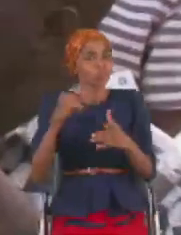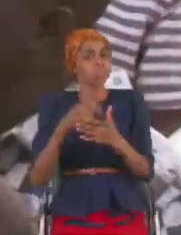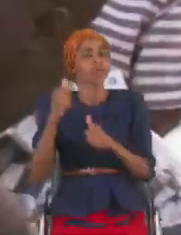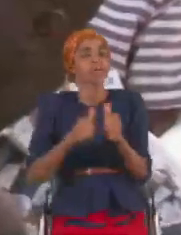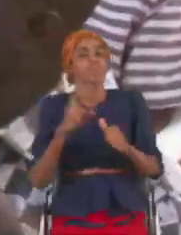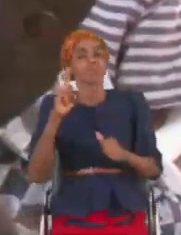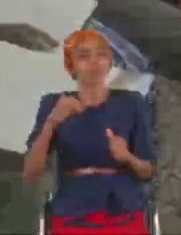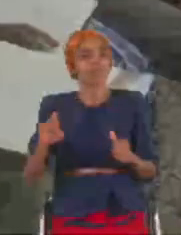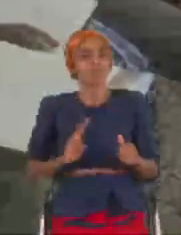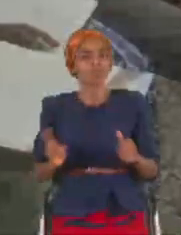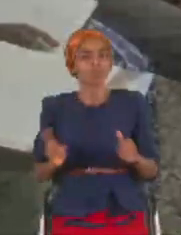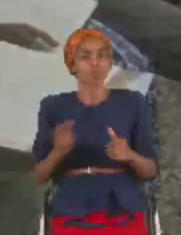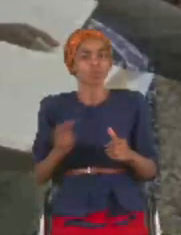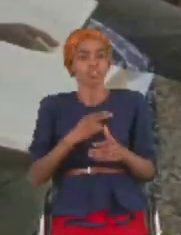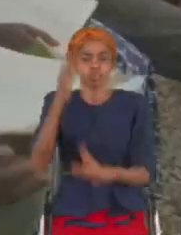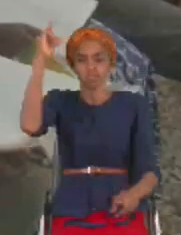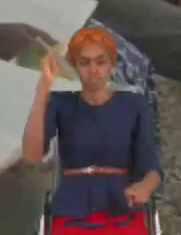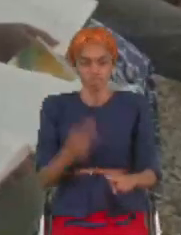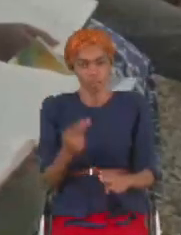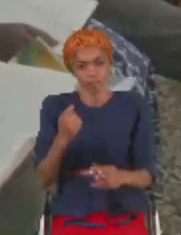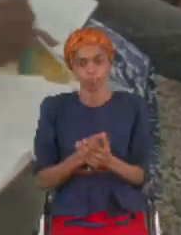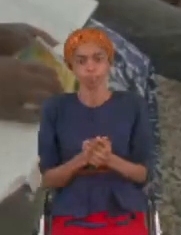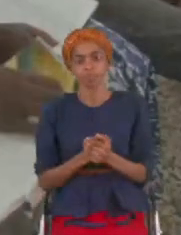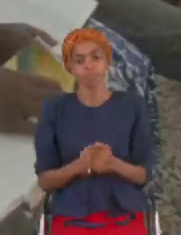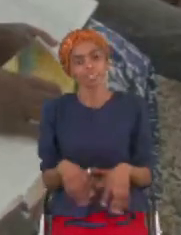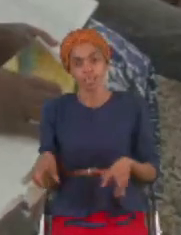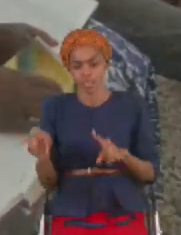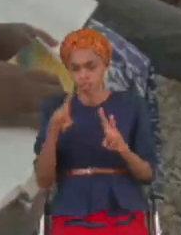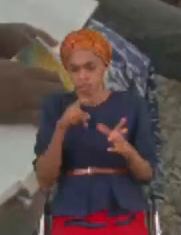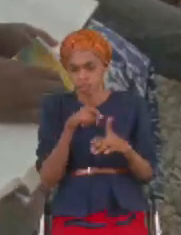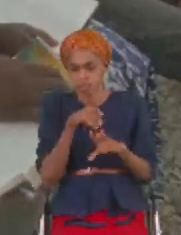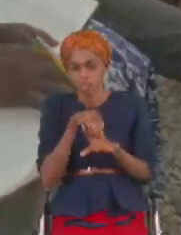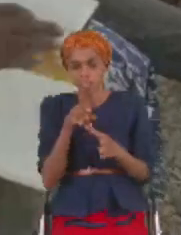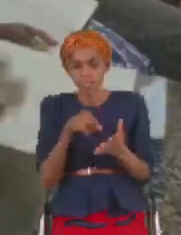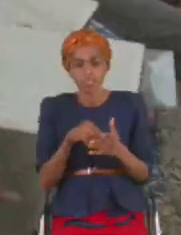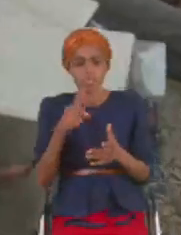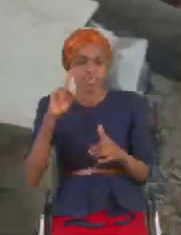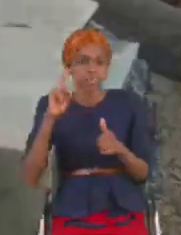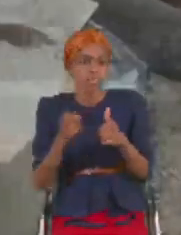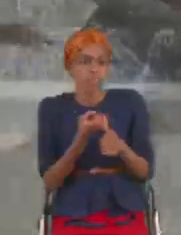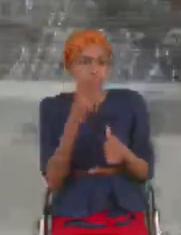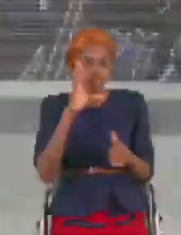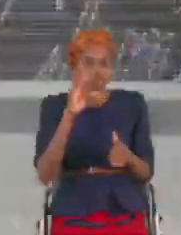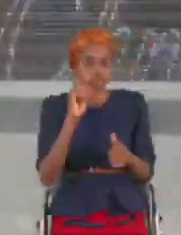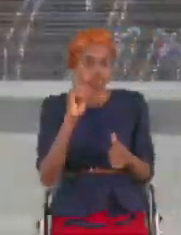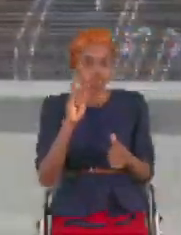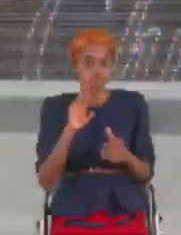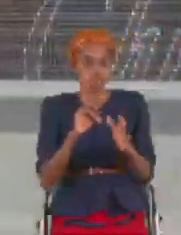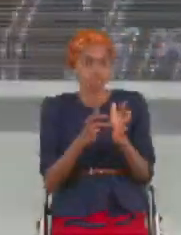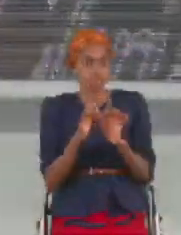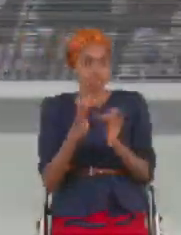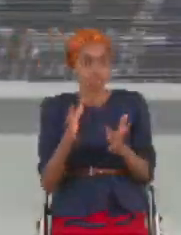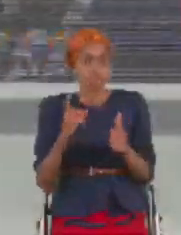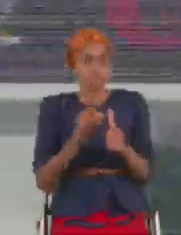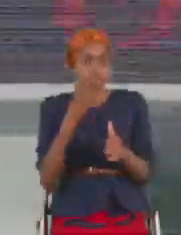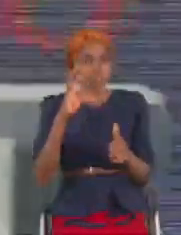au nom de jésus bref ceci mais dans un premier cortège à 8,9 à